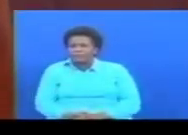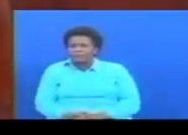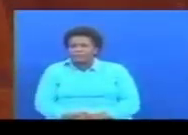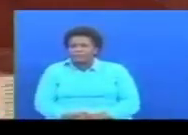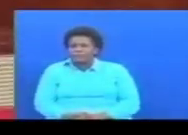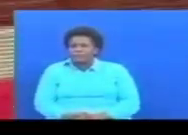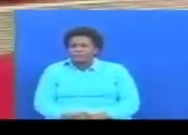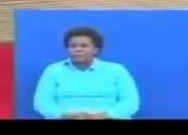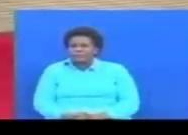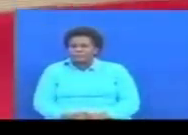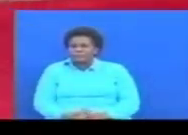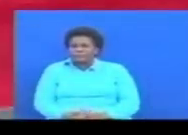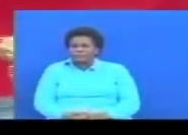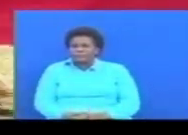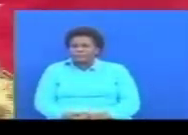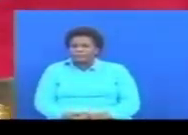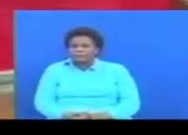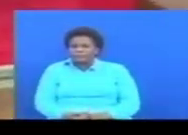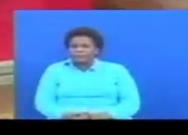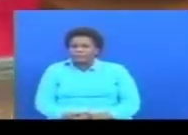Kijaji.